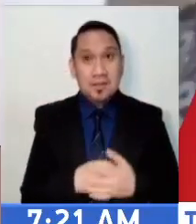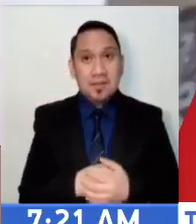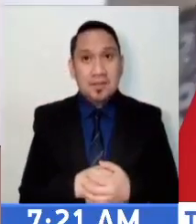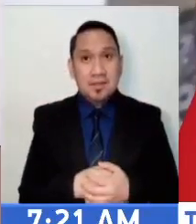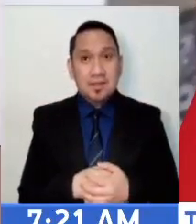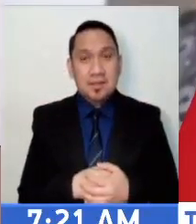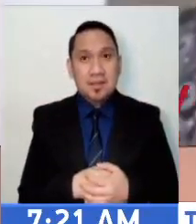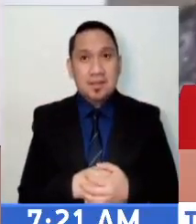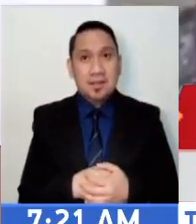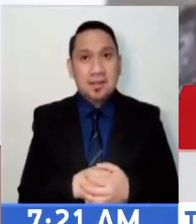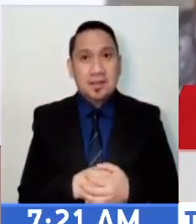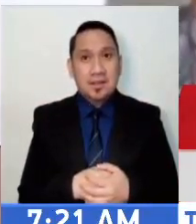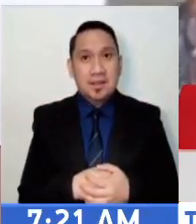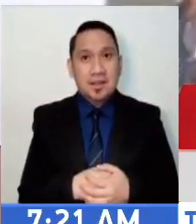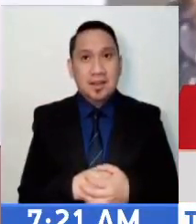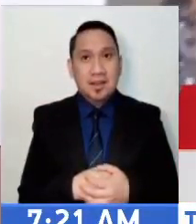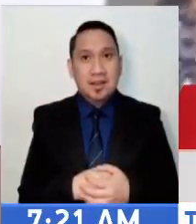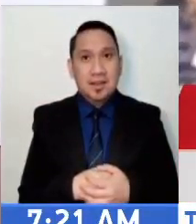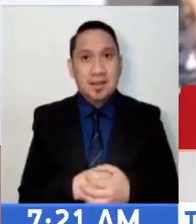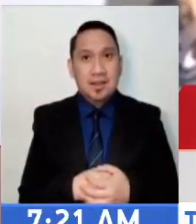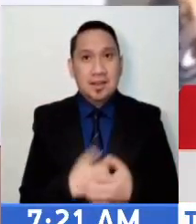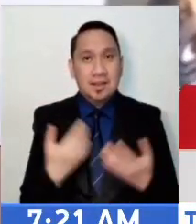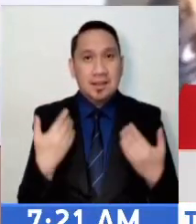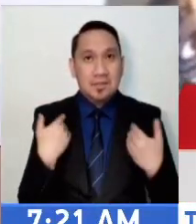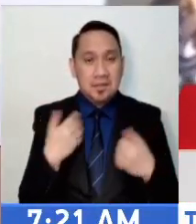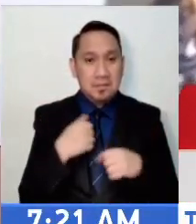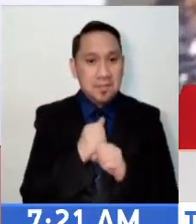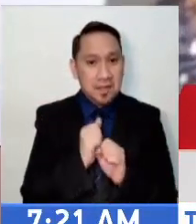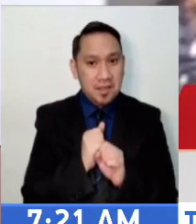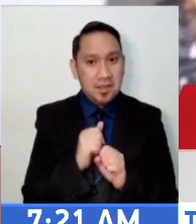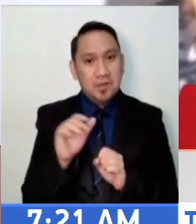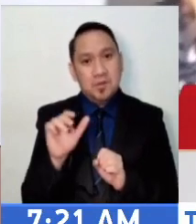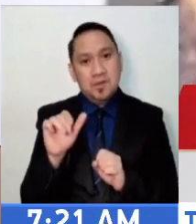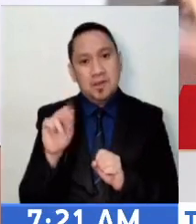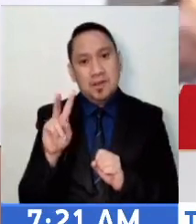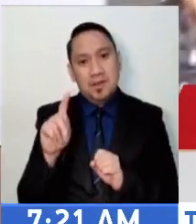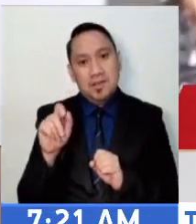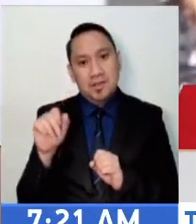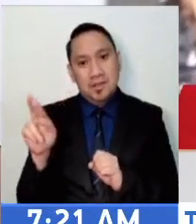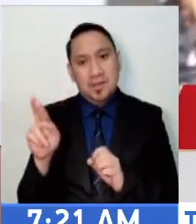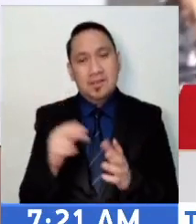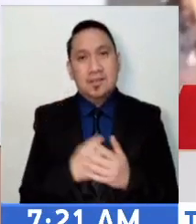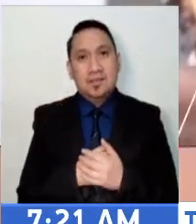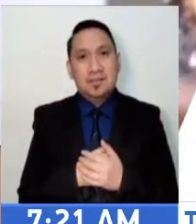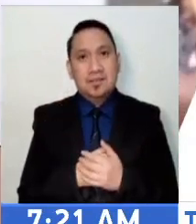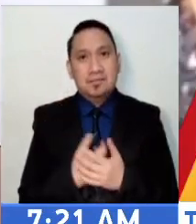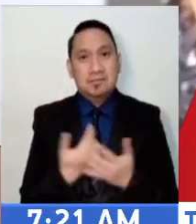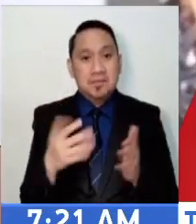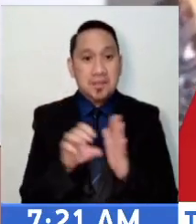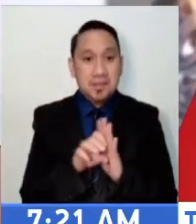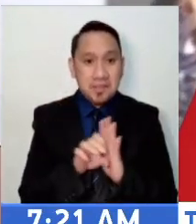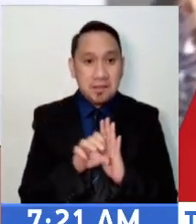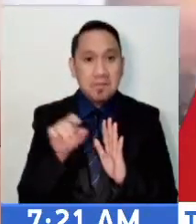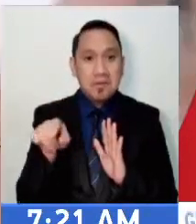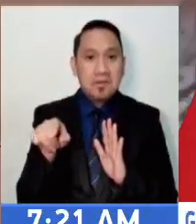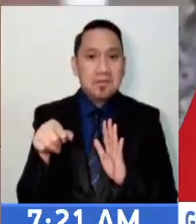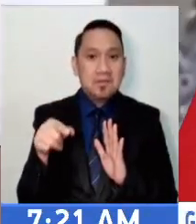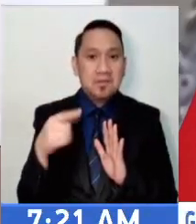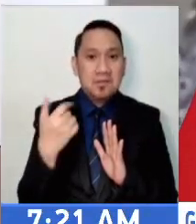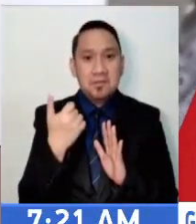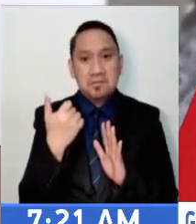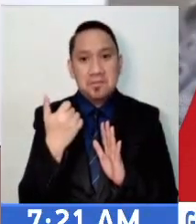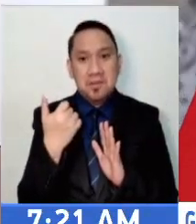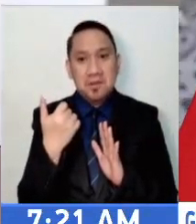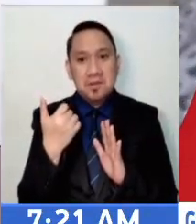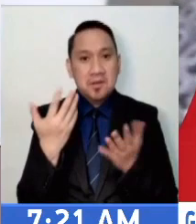some create your own avatar app. And then when I started seeing other interfaces like may mga rooms and pwede ka gumawa ng ibang